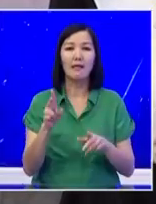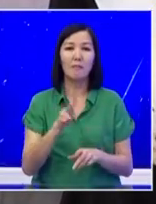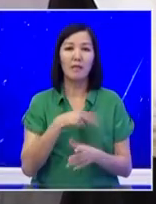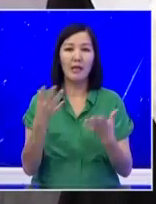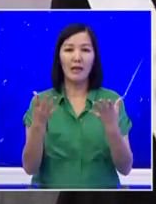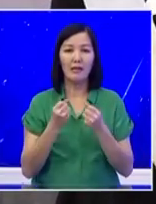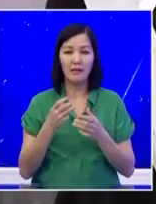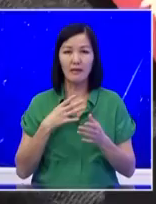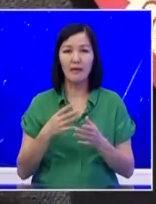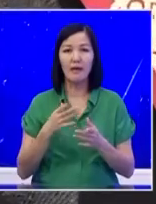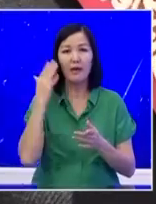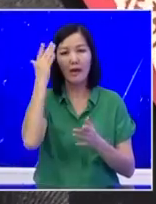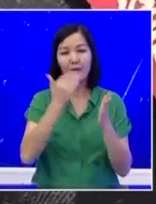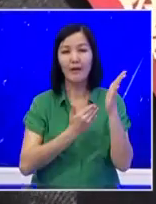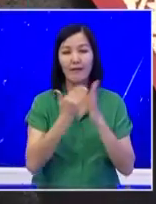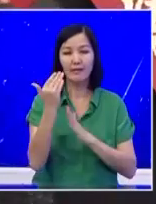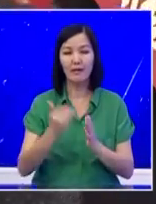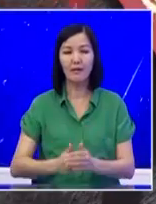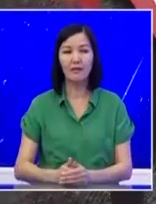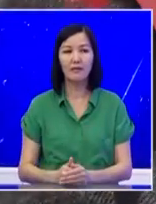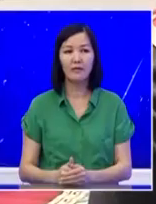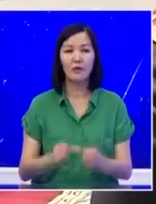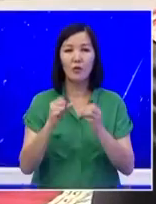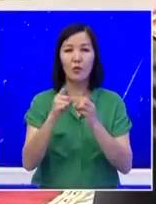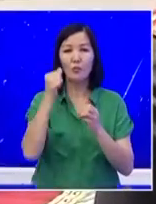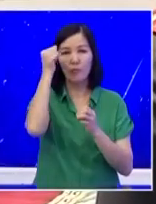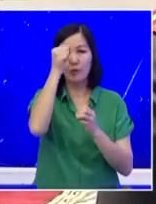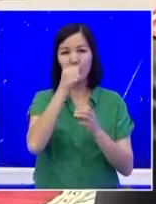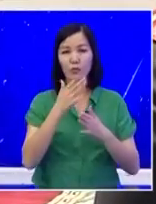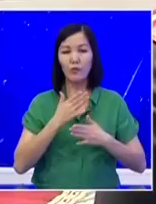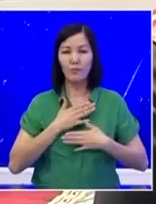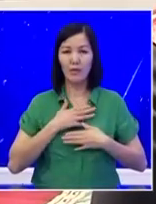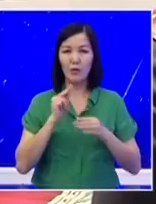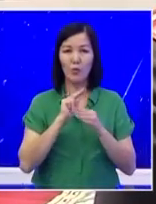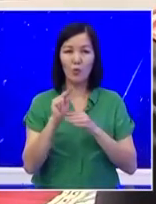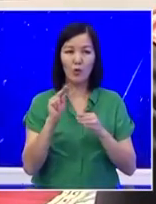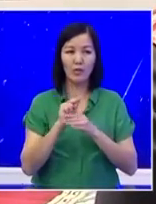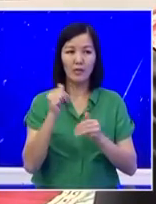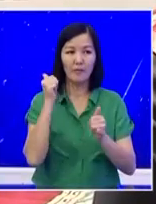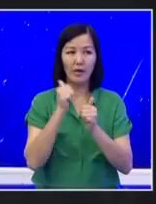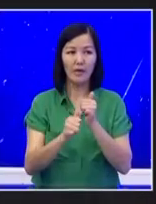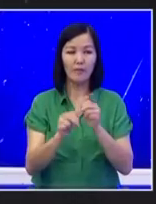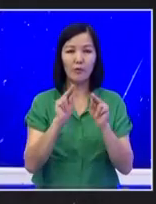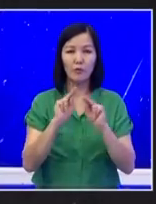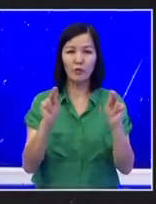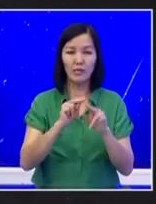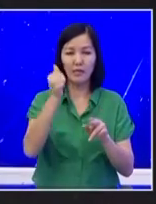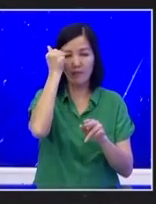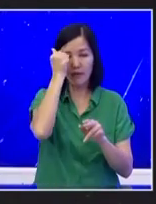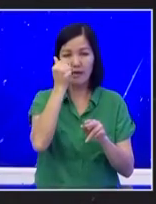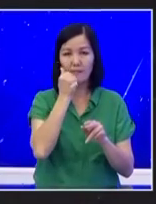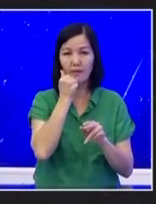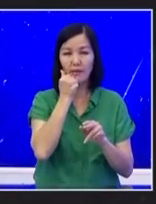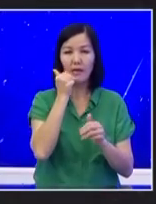алтын медаль тақты. Арманы асқақ. 11 жыл бойы бізді білімнәрімен сусындатқан әрбір ұстаздарыма алғысым